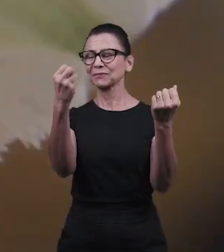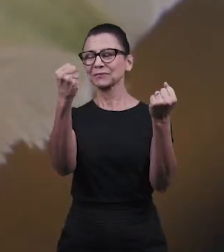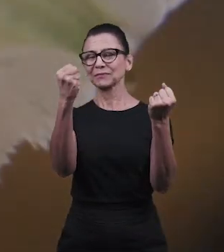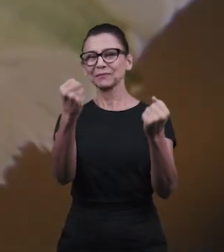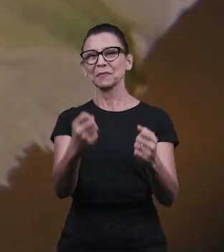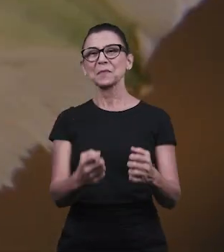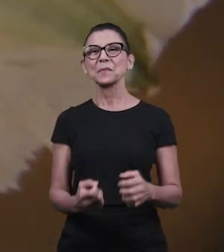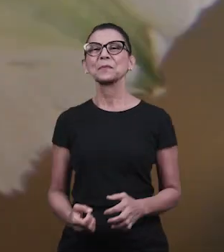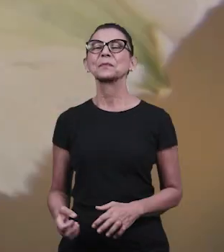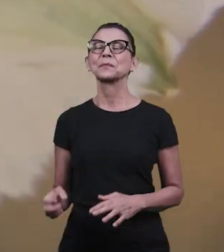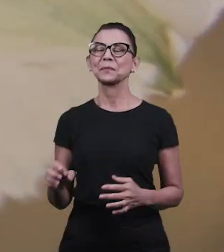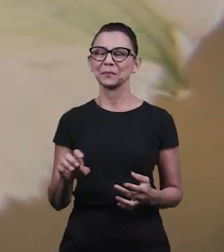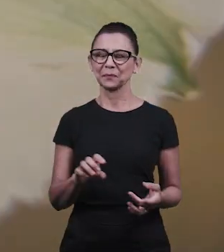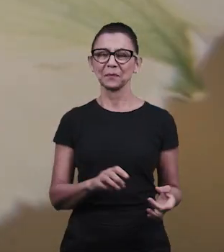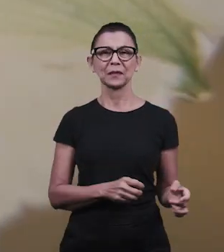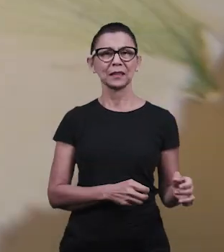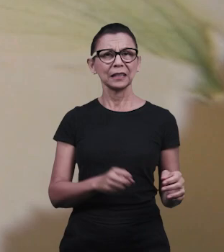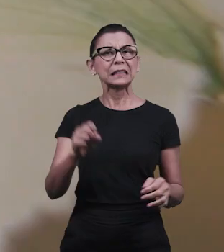получить.